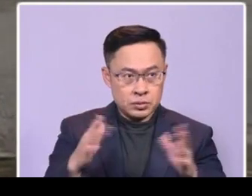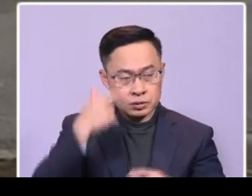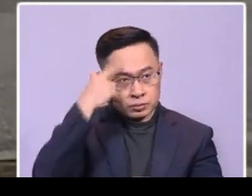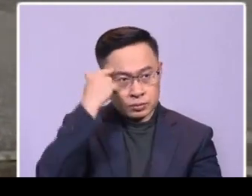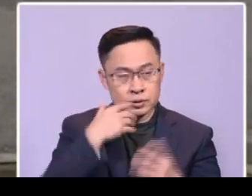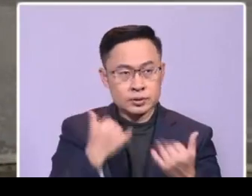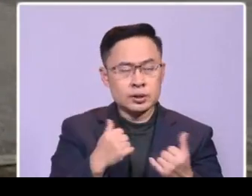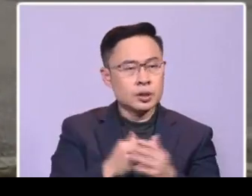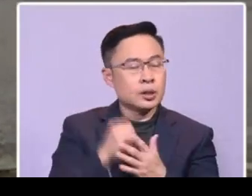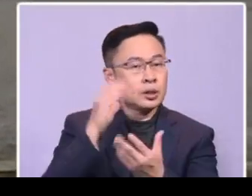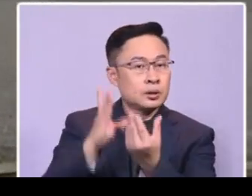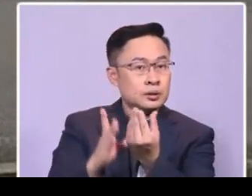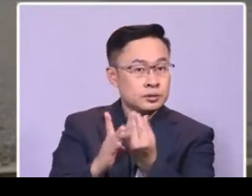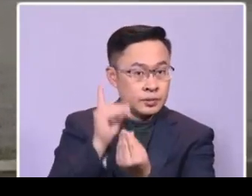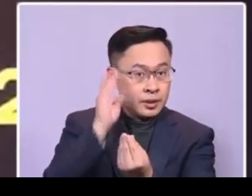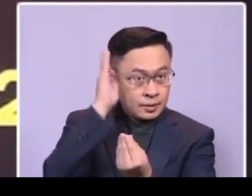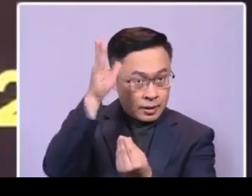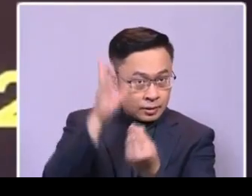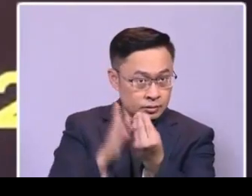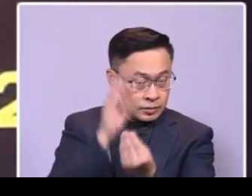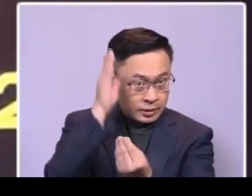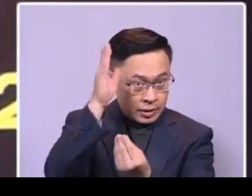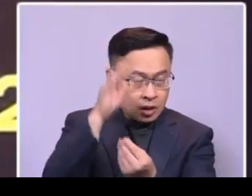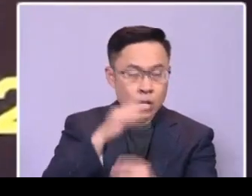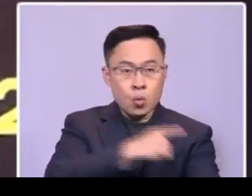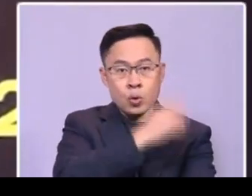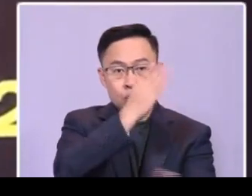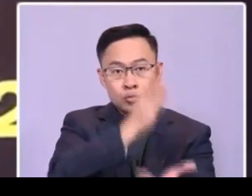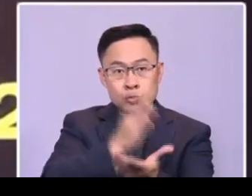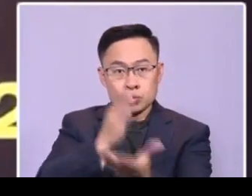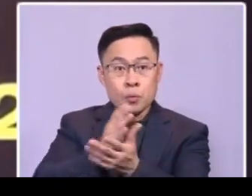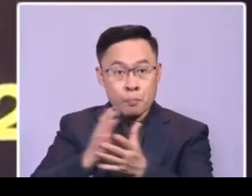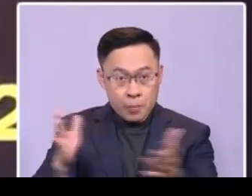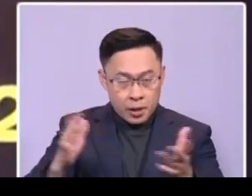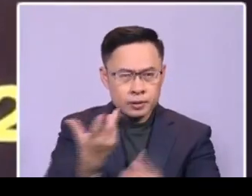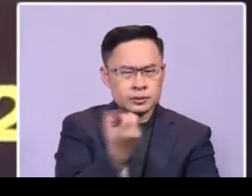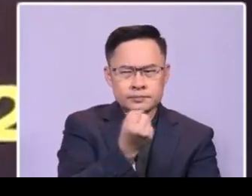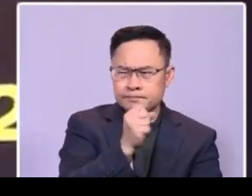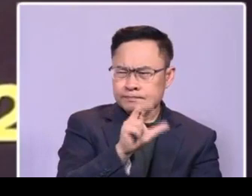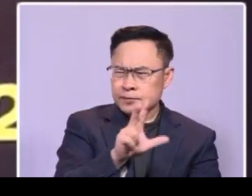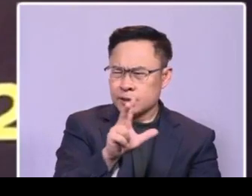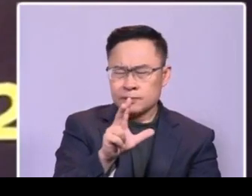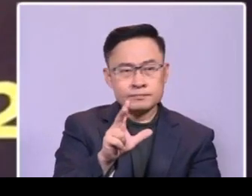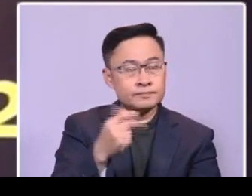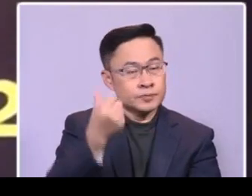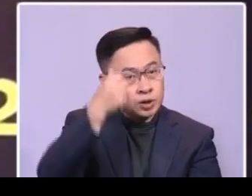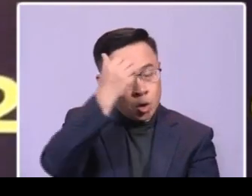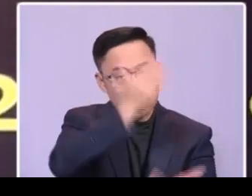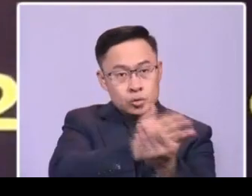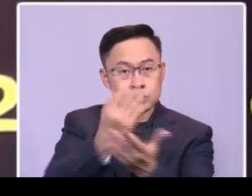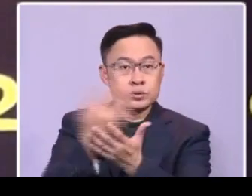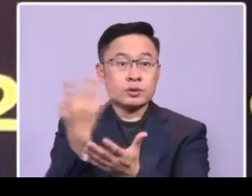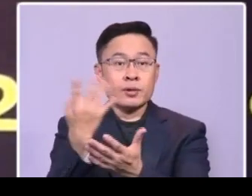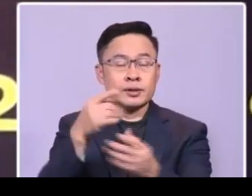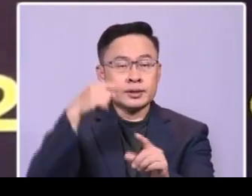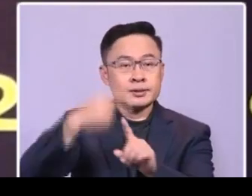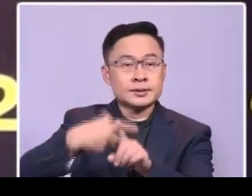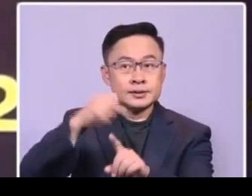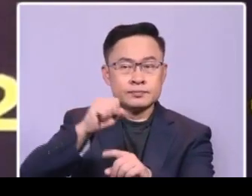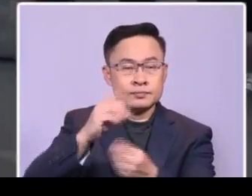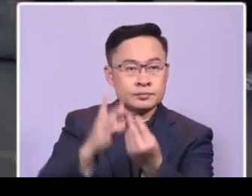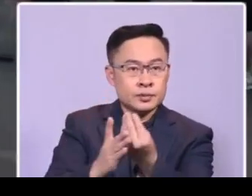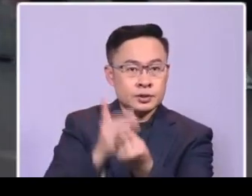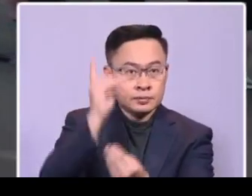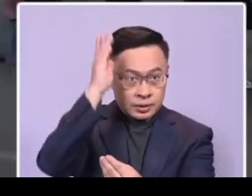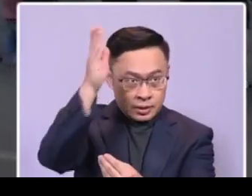สัปดาห์หน้าคนไหนแน่เป็นช่วงวันหยุดยาวฮะของประเทศไทยของเราหยุดยาว 4วันนะครับใครที่จะอยาก